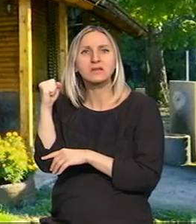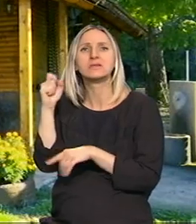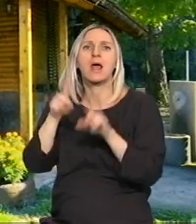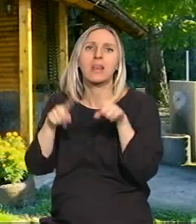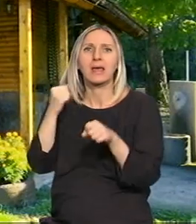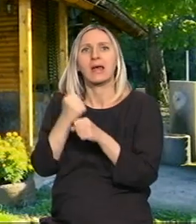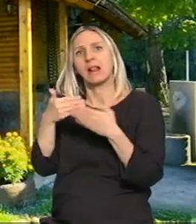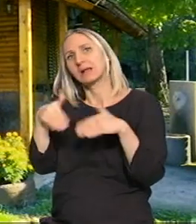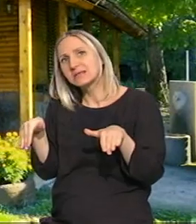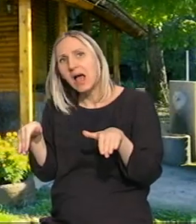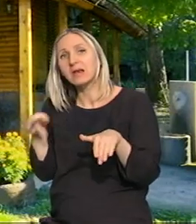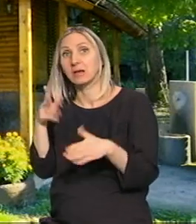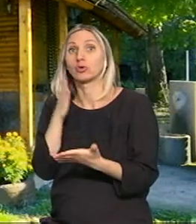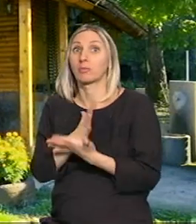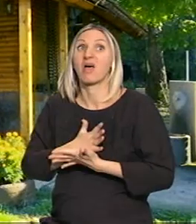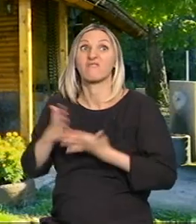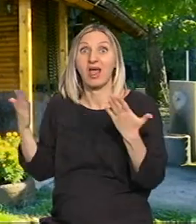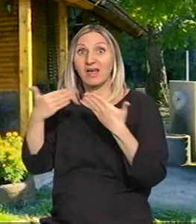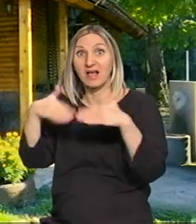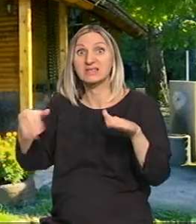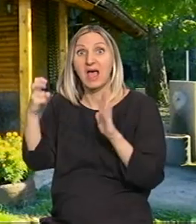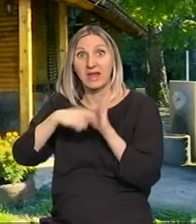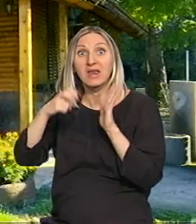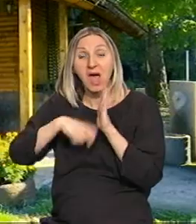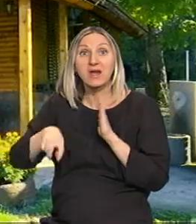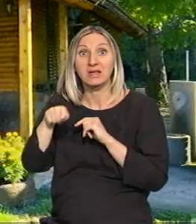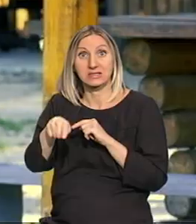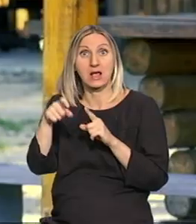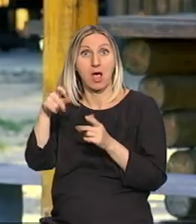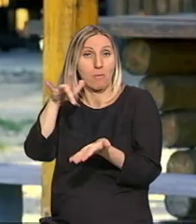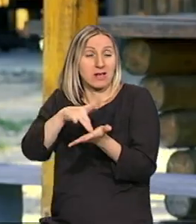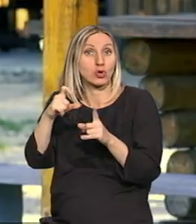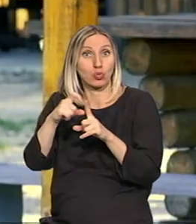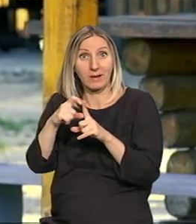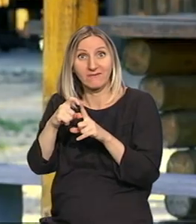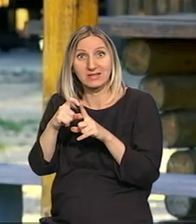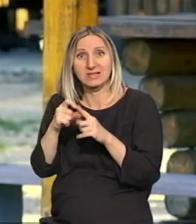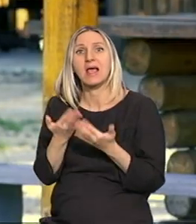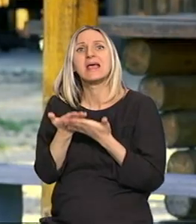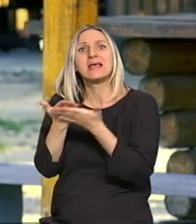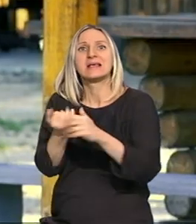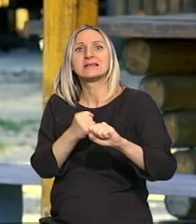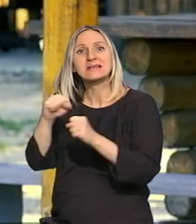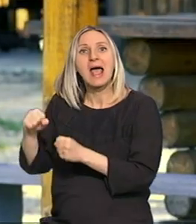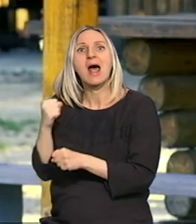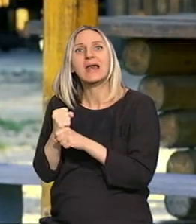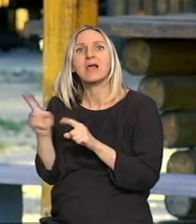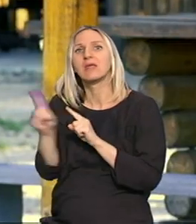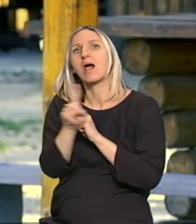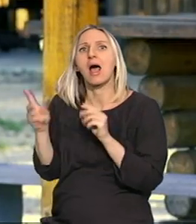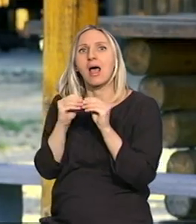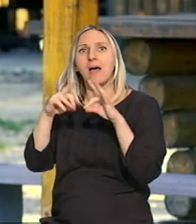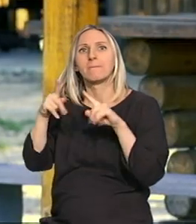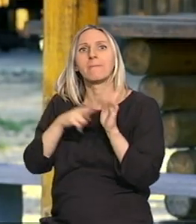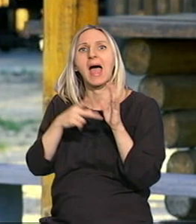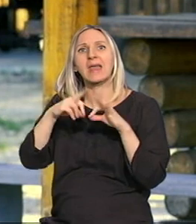na carini jer je tu bila velika carinarnica u Dubrovici. I skela je radila za Banat,